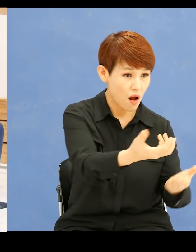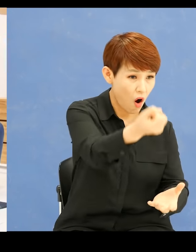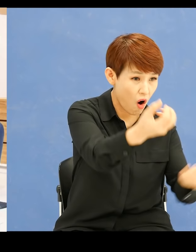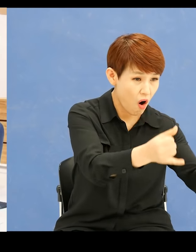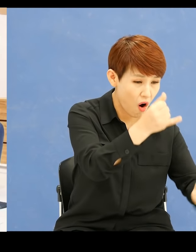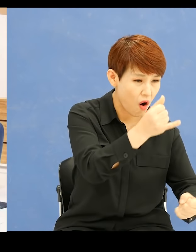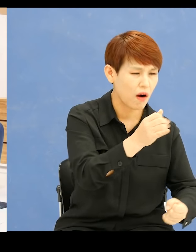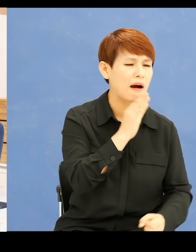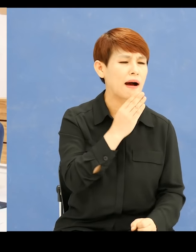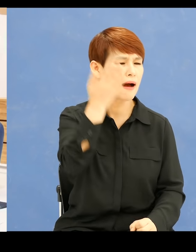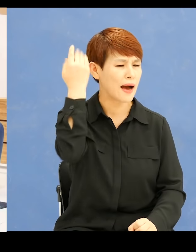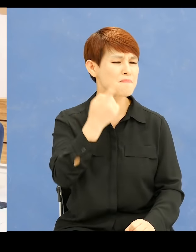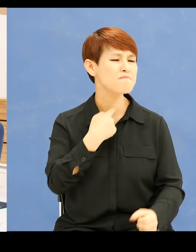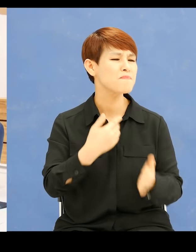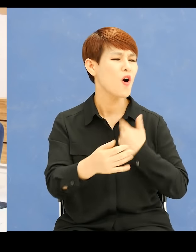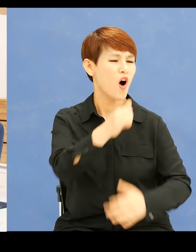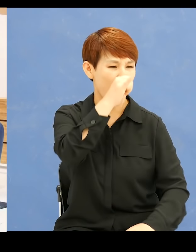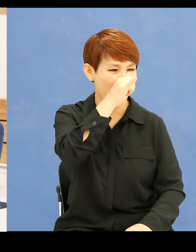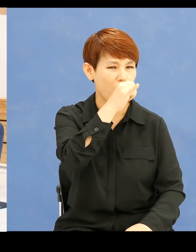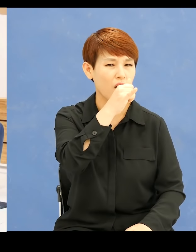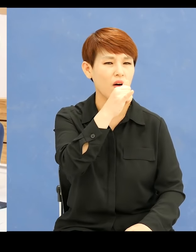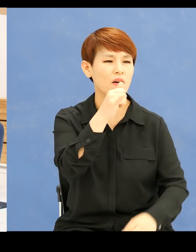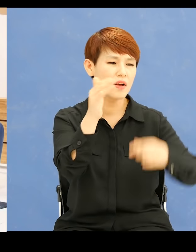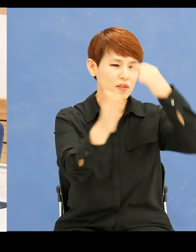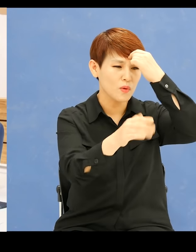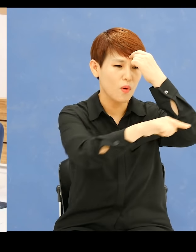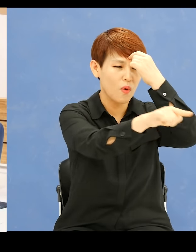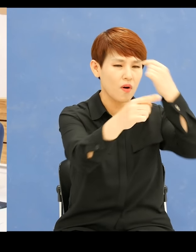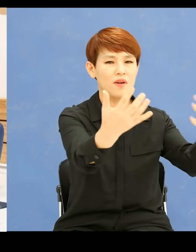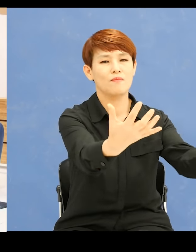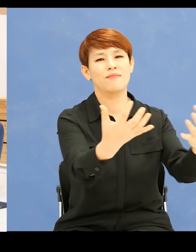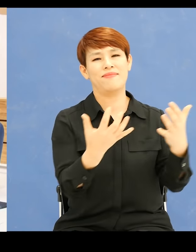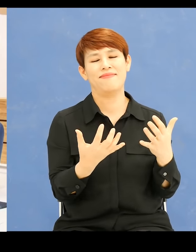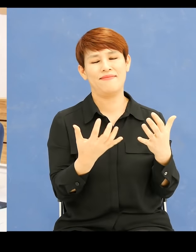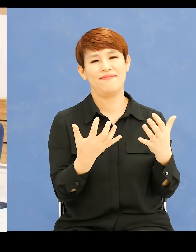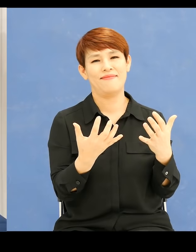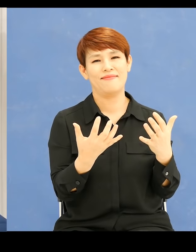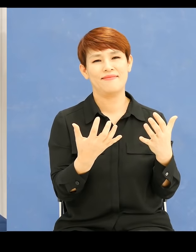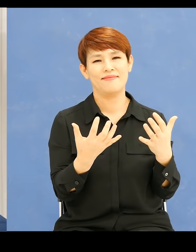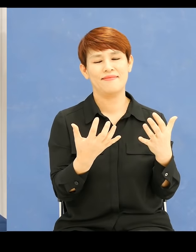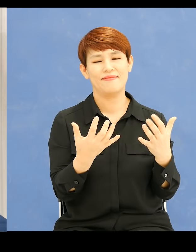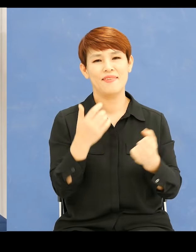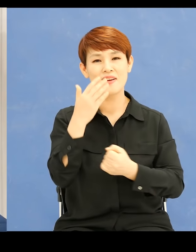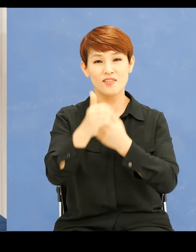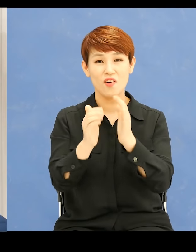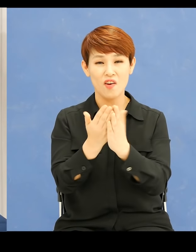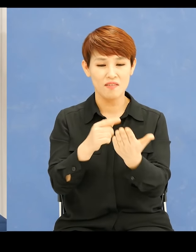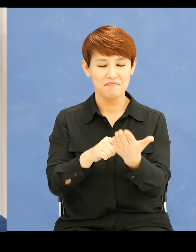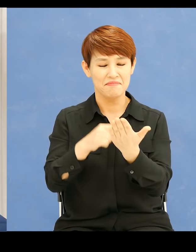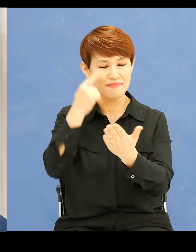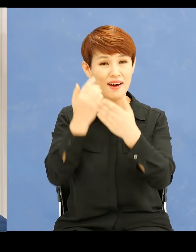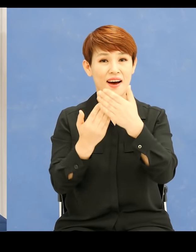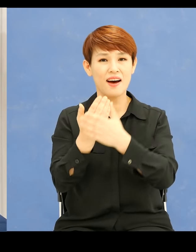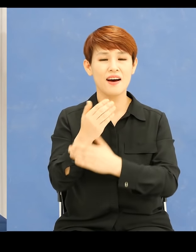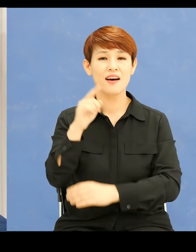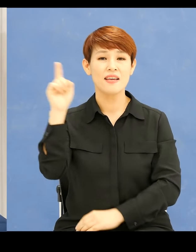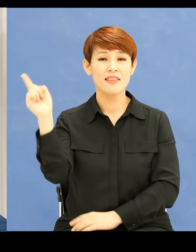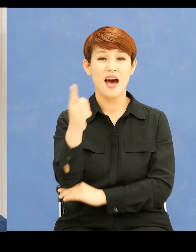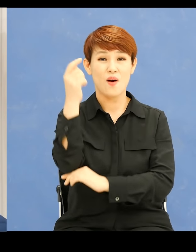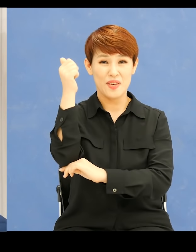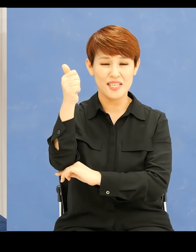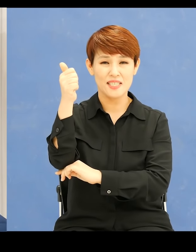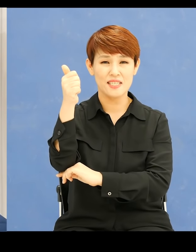그렇죠. 성도님들의 직업을 몸소 다 체험을 그렇네요. 해보신 거네요. 그래서 그러다가 제가 이제 성경이 떠올랐는데 예. 다윗이